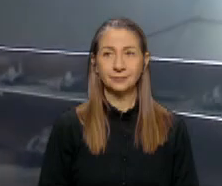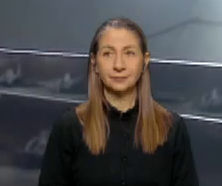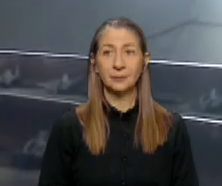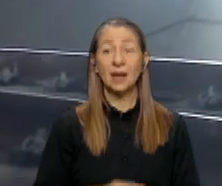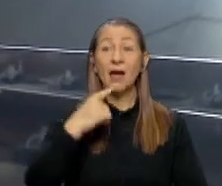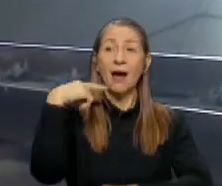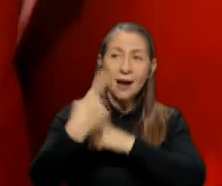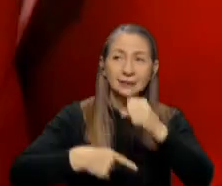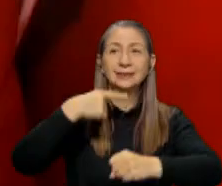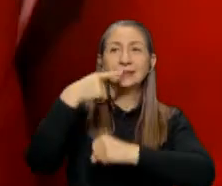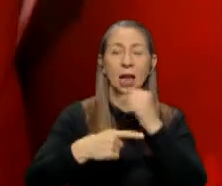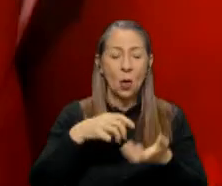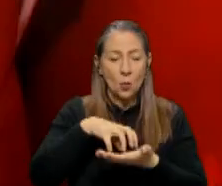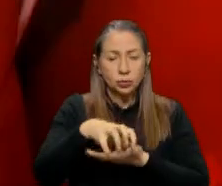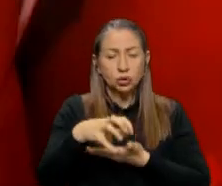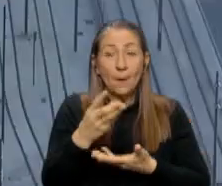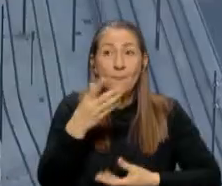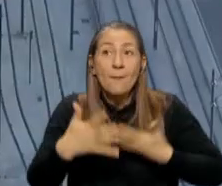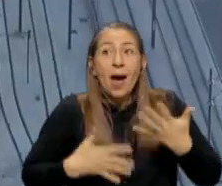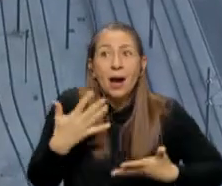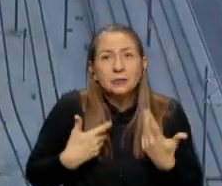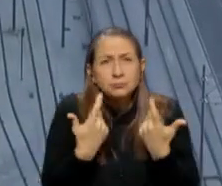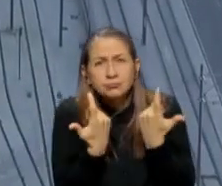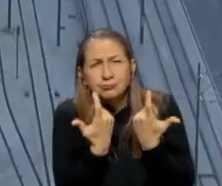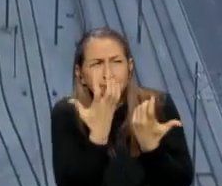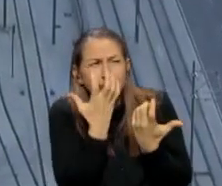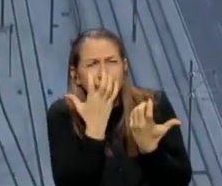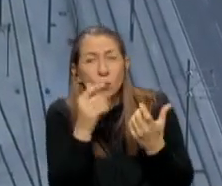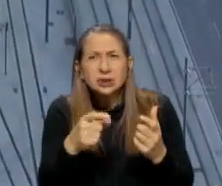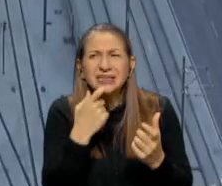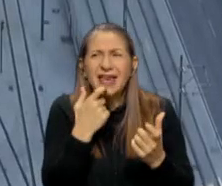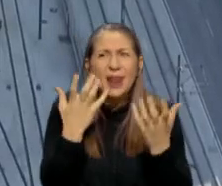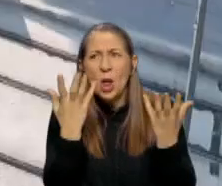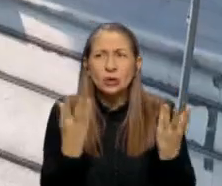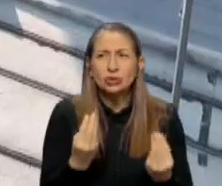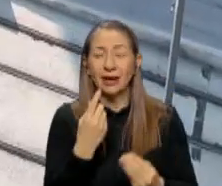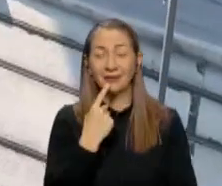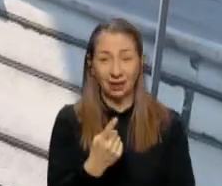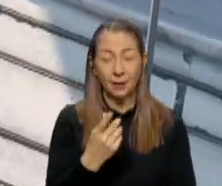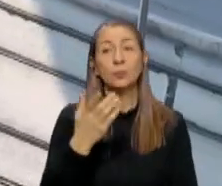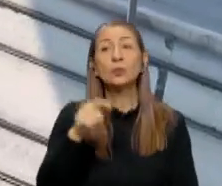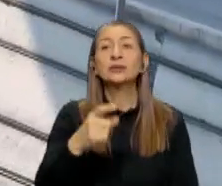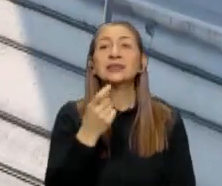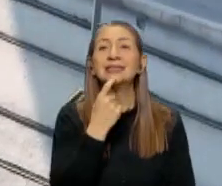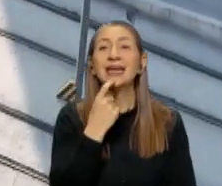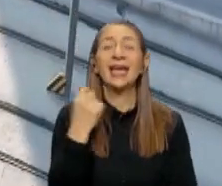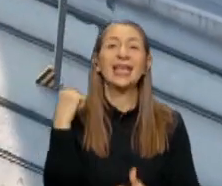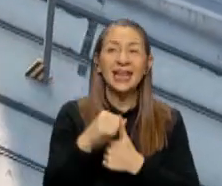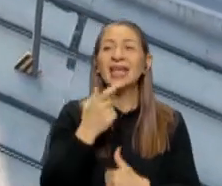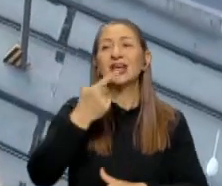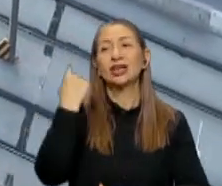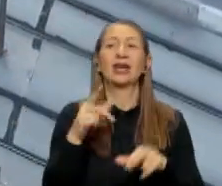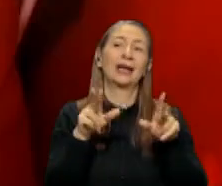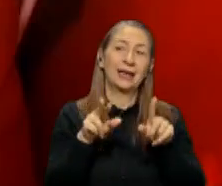her sene bütçeyi büyük merakla bekleriz acaba bu sene ne olacak diye bu sene de yine geçen